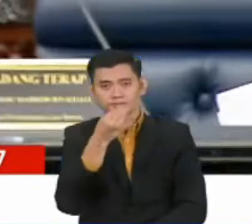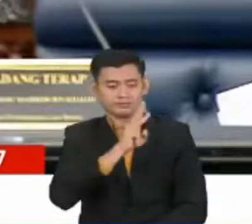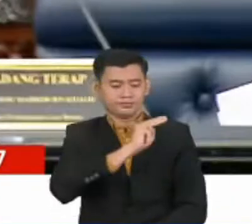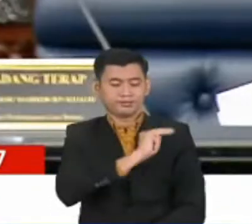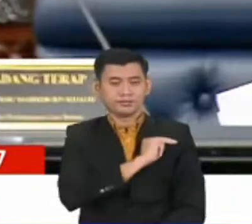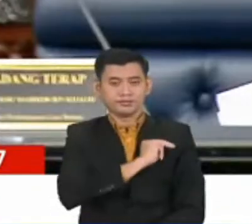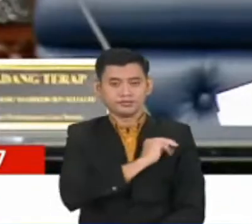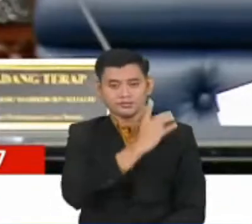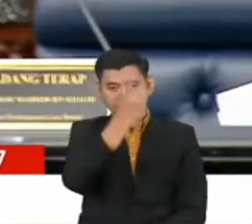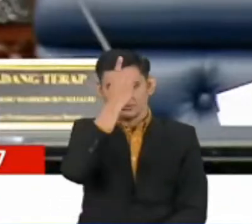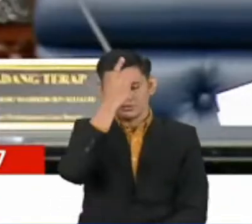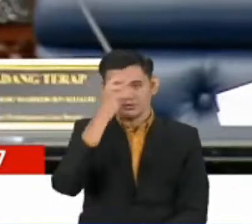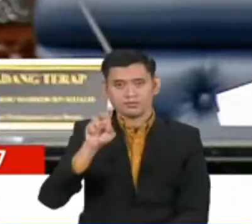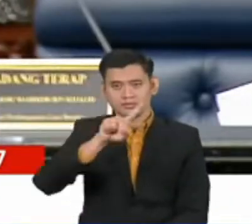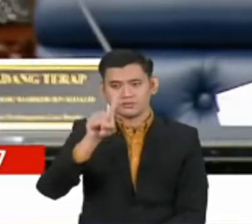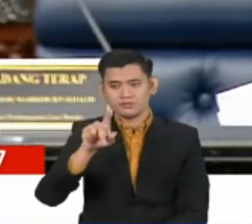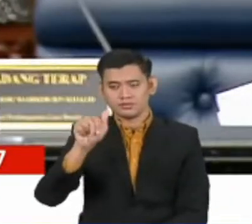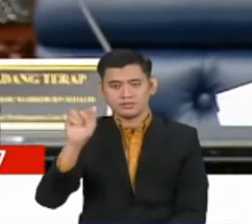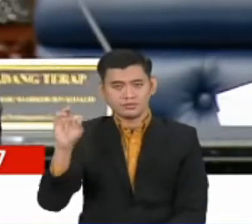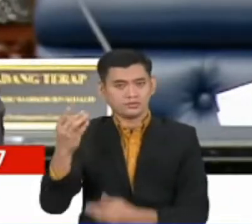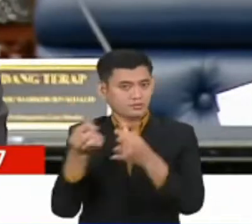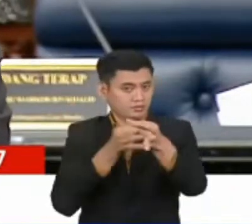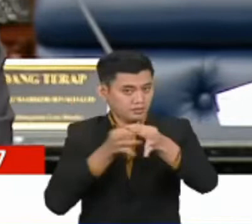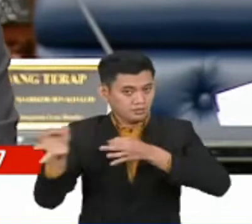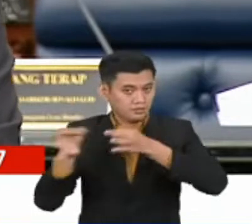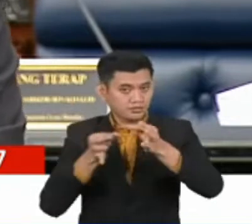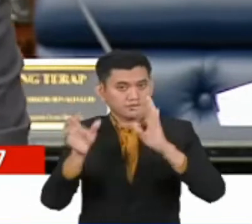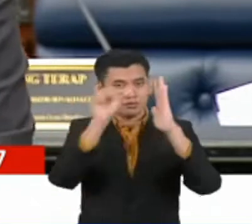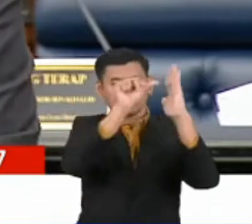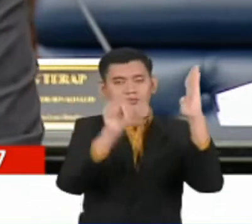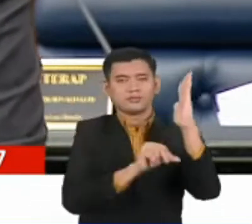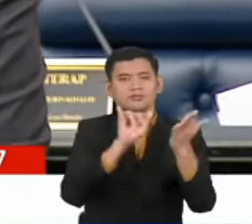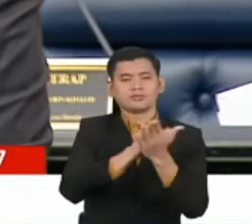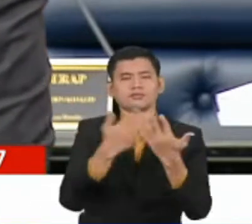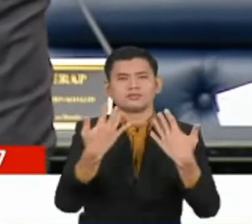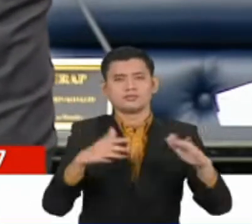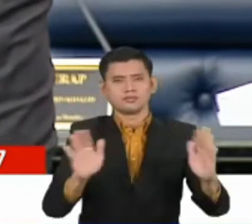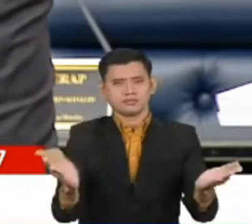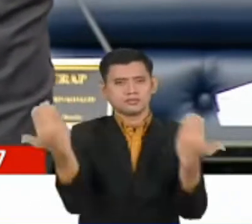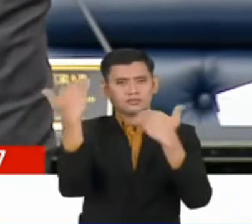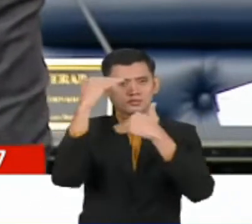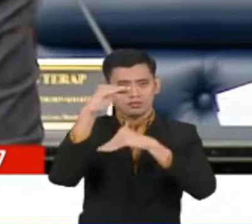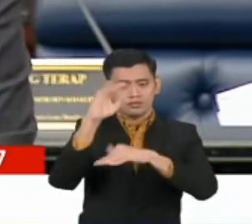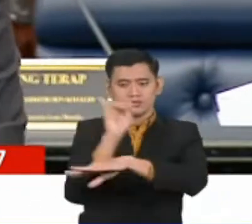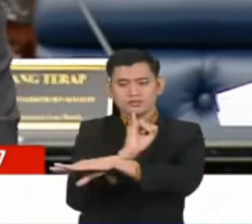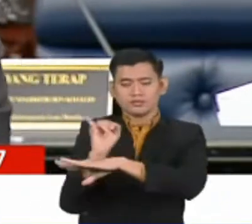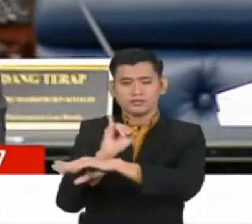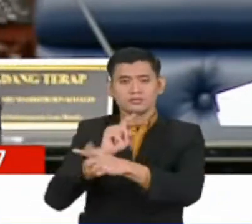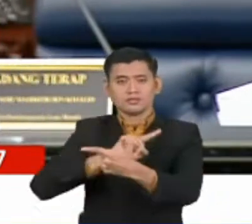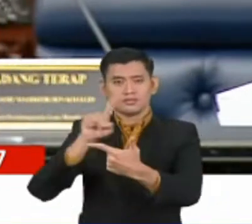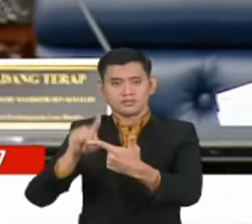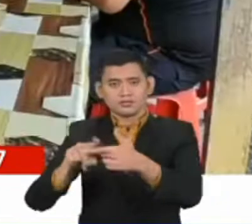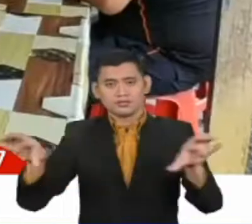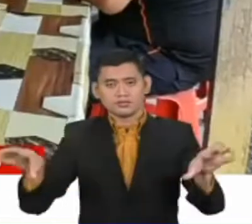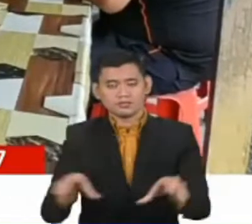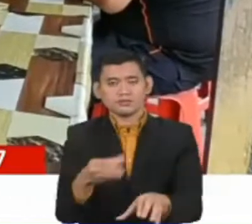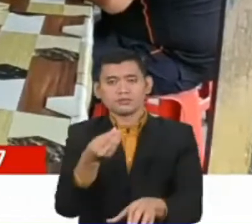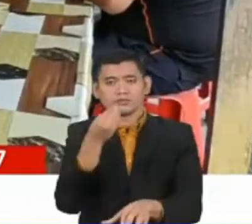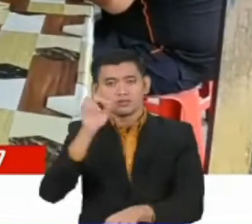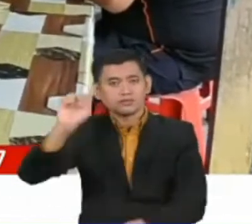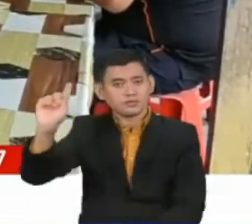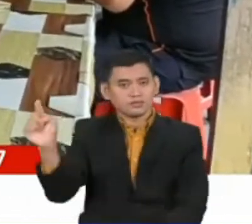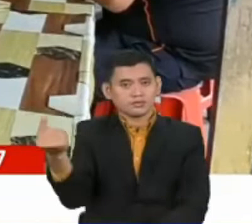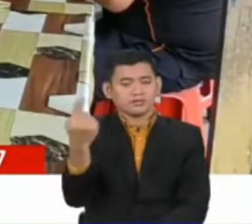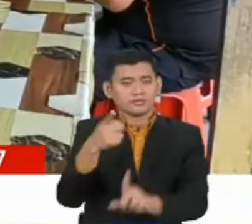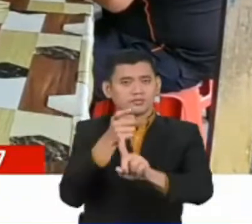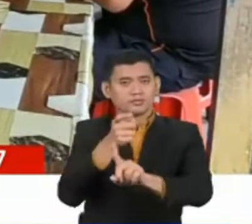Seri Rizal Marikan Naina Marikan berkata sehingga kini akta tersebut terhad kepada industri dan sektor pembuatan makanan tertentu di